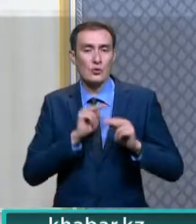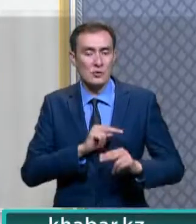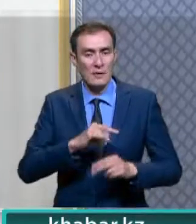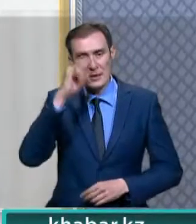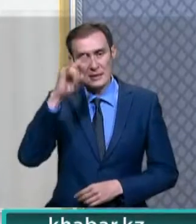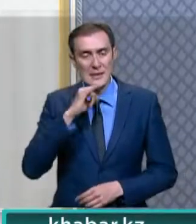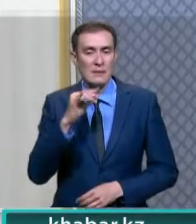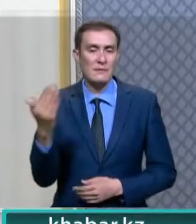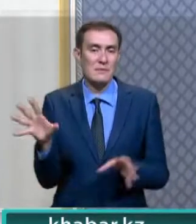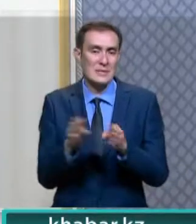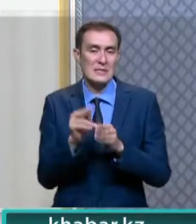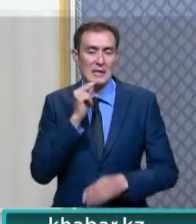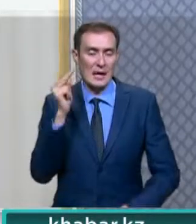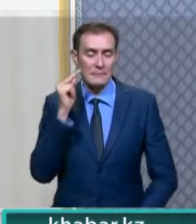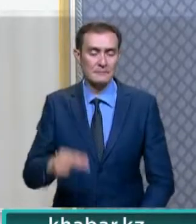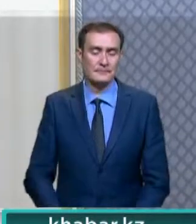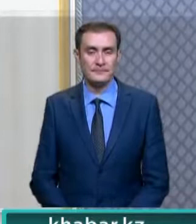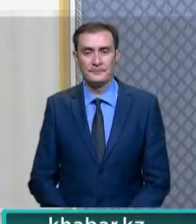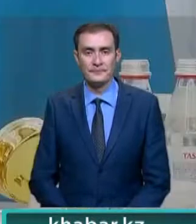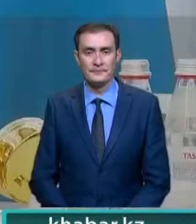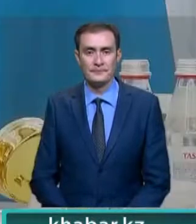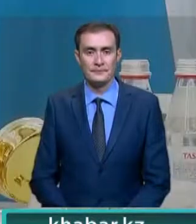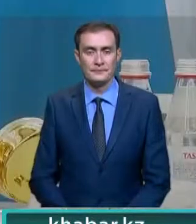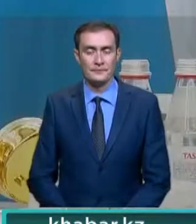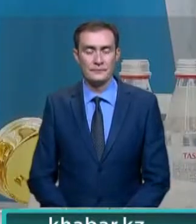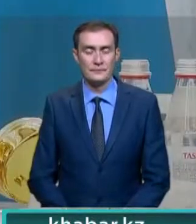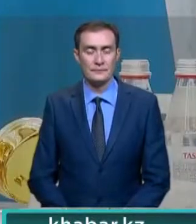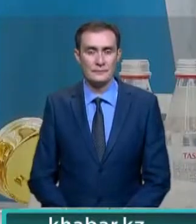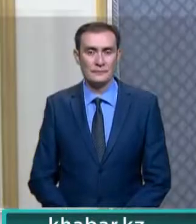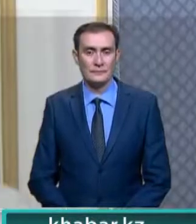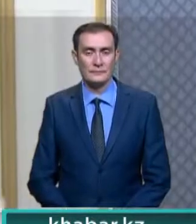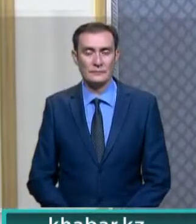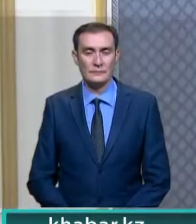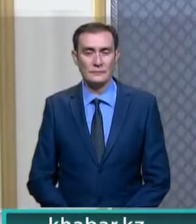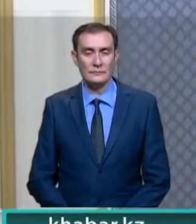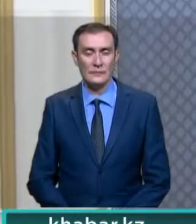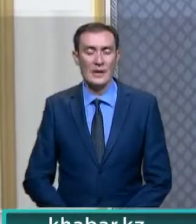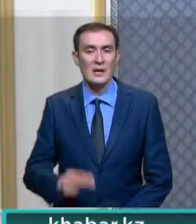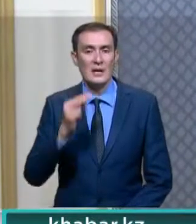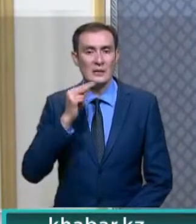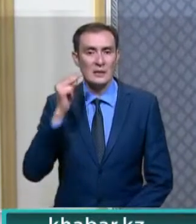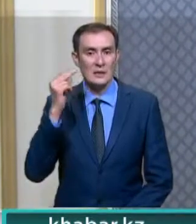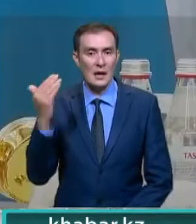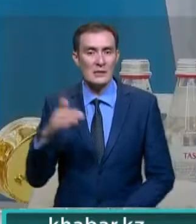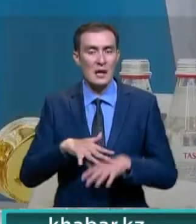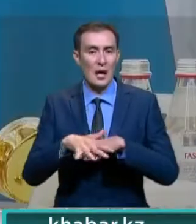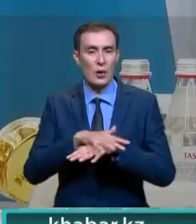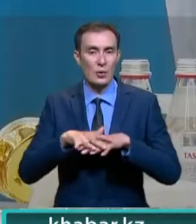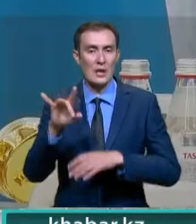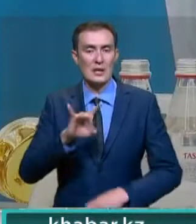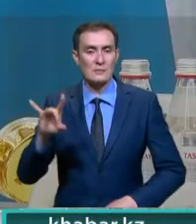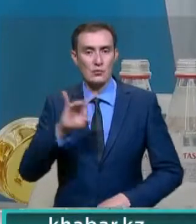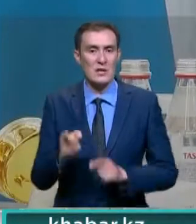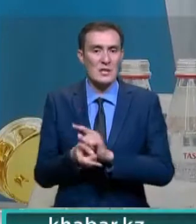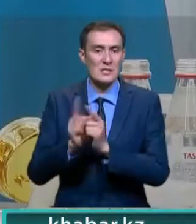между Казахстаном и Поднебесной. Мы будем дальше развивать, чтобы пропускной... Китайская Народная Республика